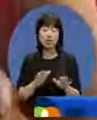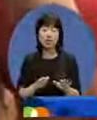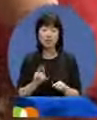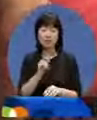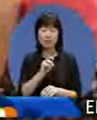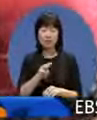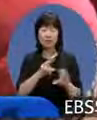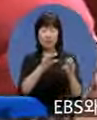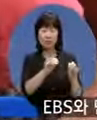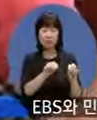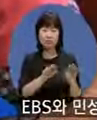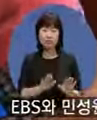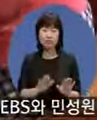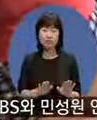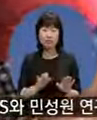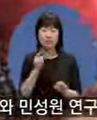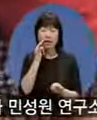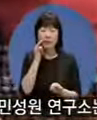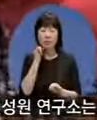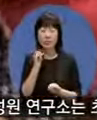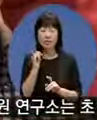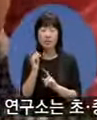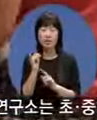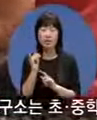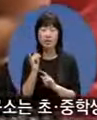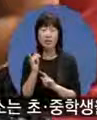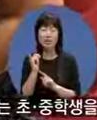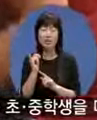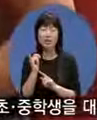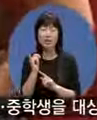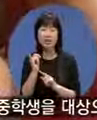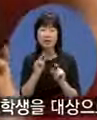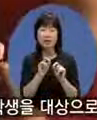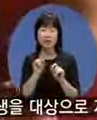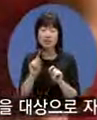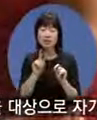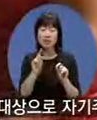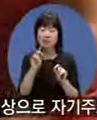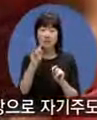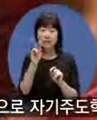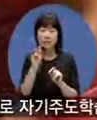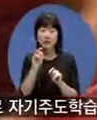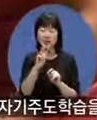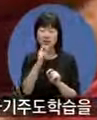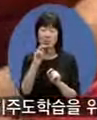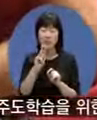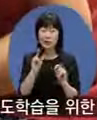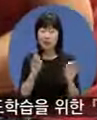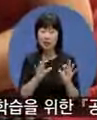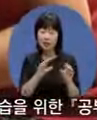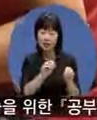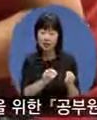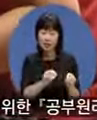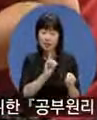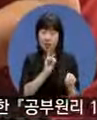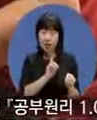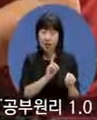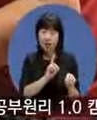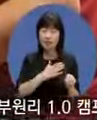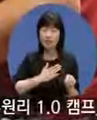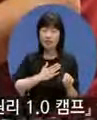끄고 나 진 엄마가 진한테 기는데 체 잠깐 끌까 응 잠깐 끄자